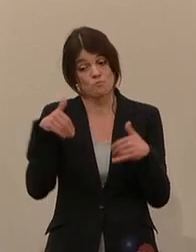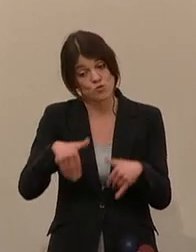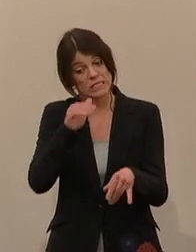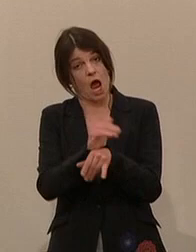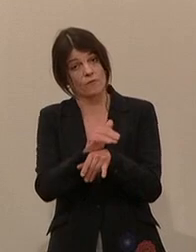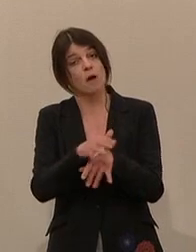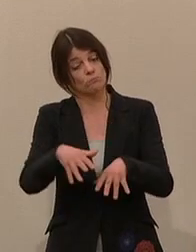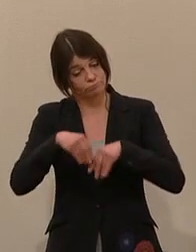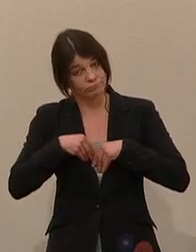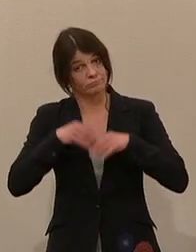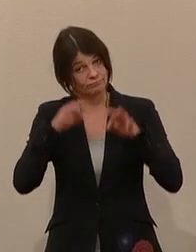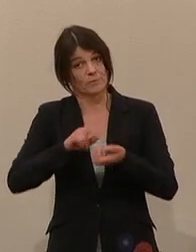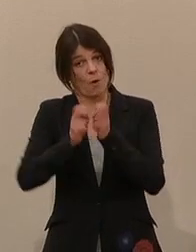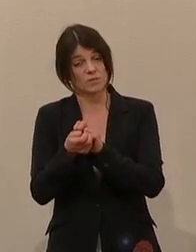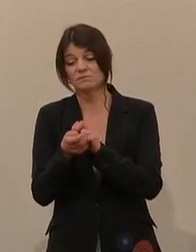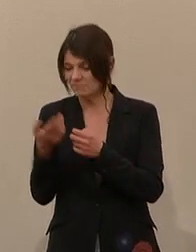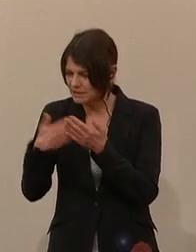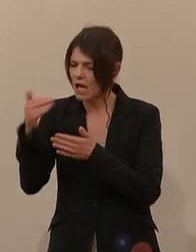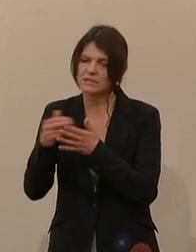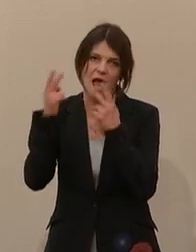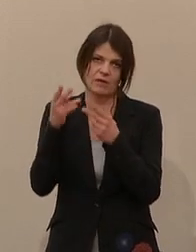erfüllen. Und in diesem Sinne